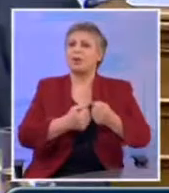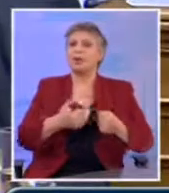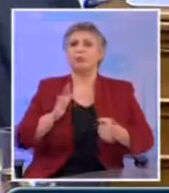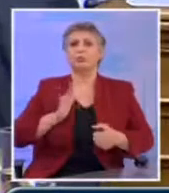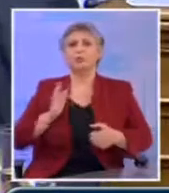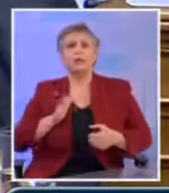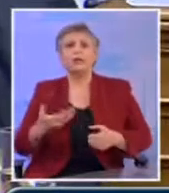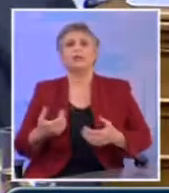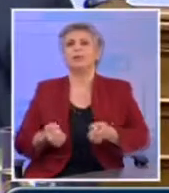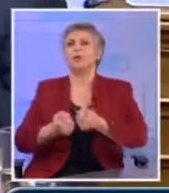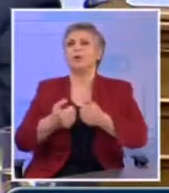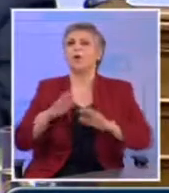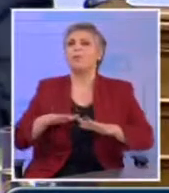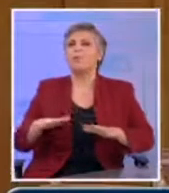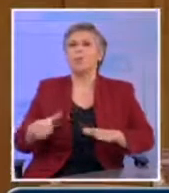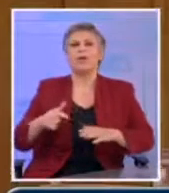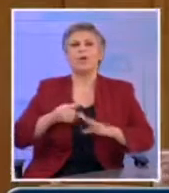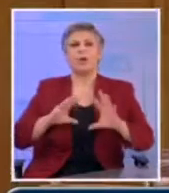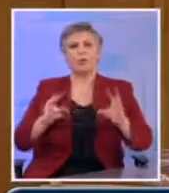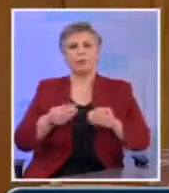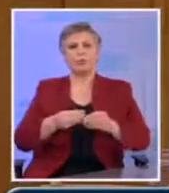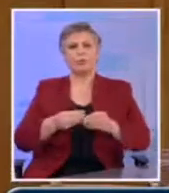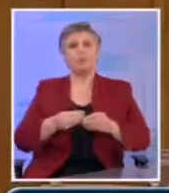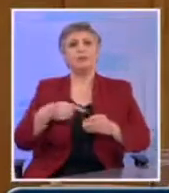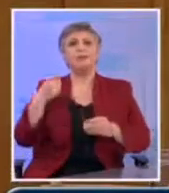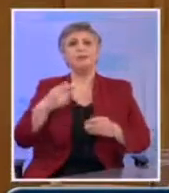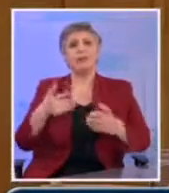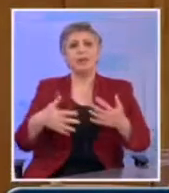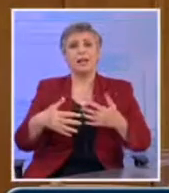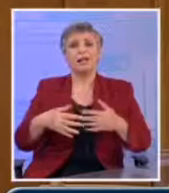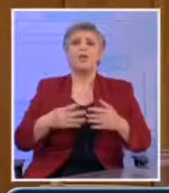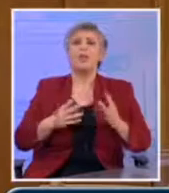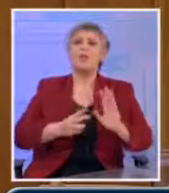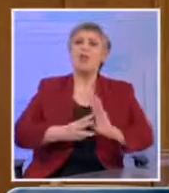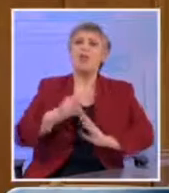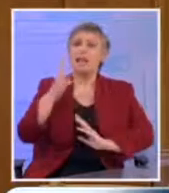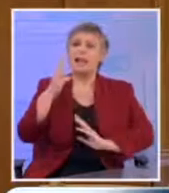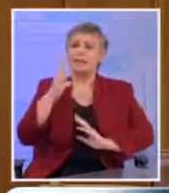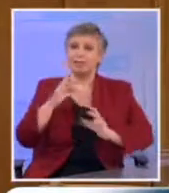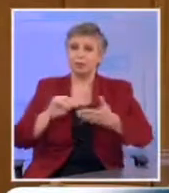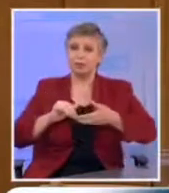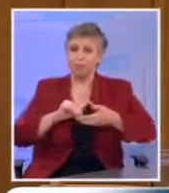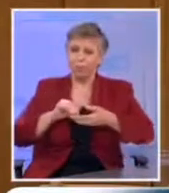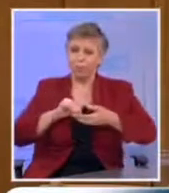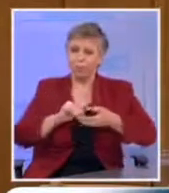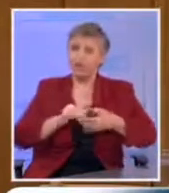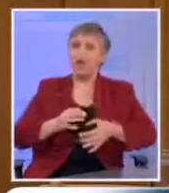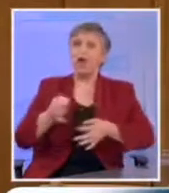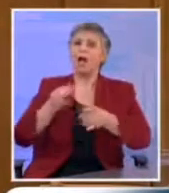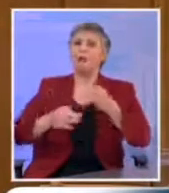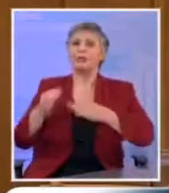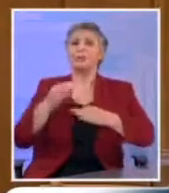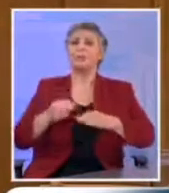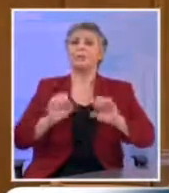και η συντριπτική τους πλειοψηφία, 13-14, στάθηκαν με σαφήνεια υπέρ